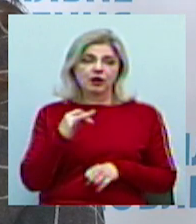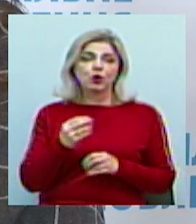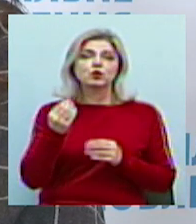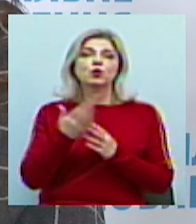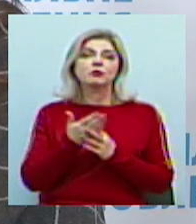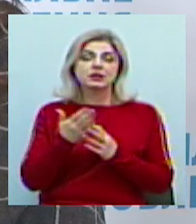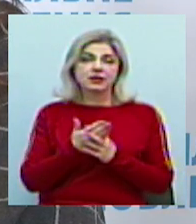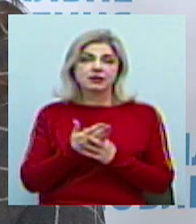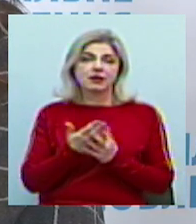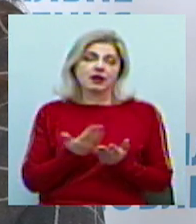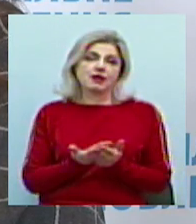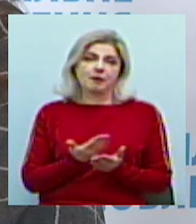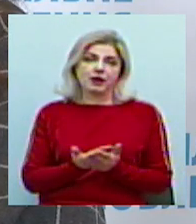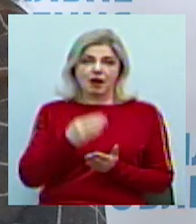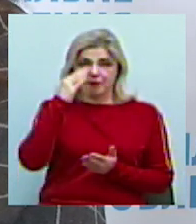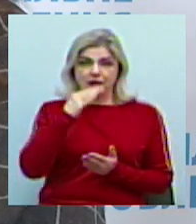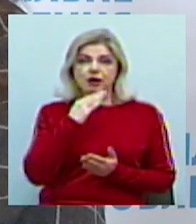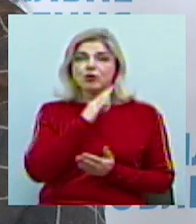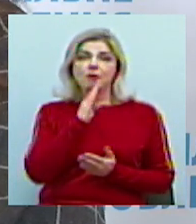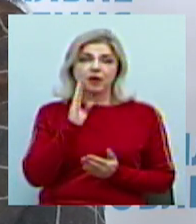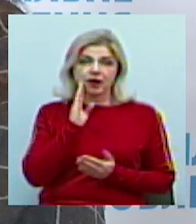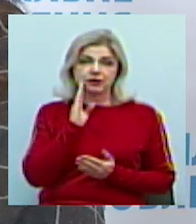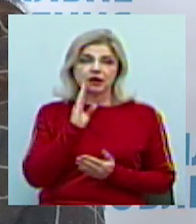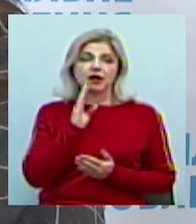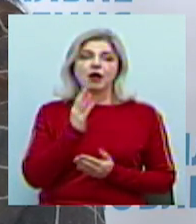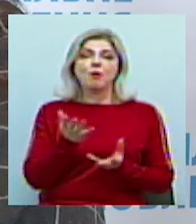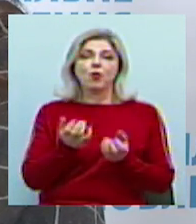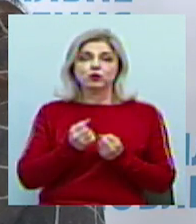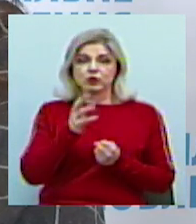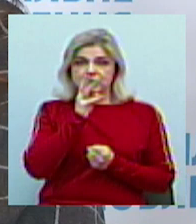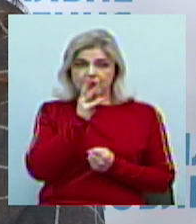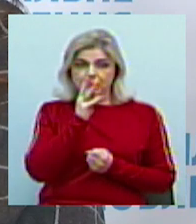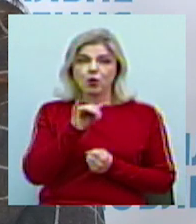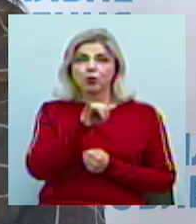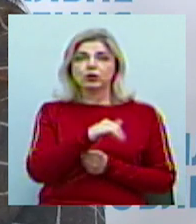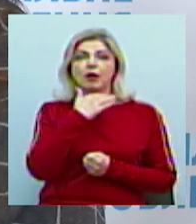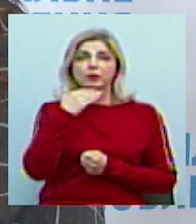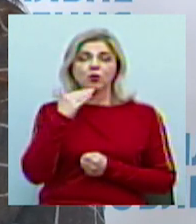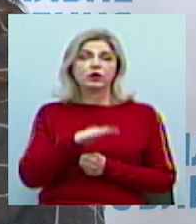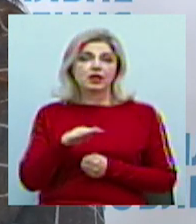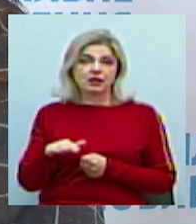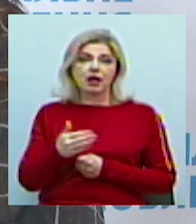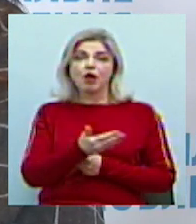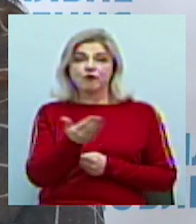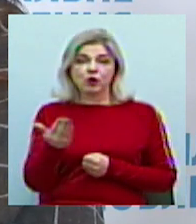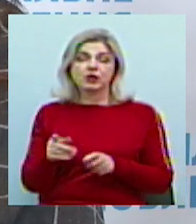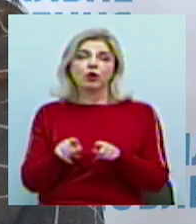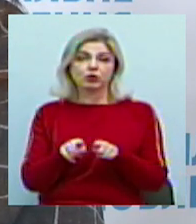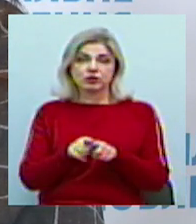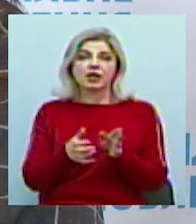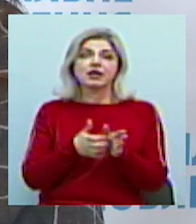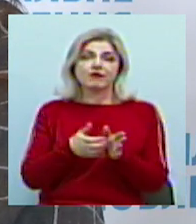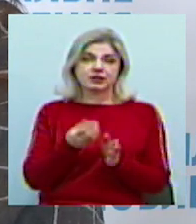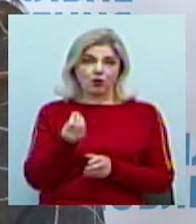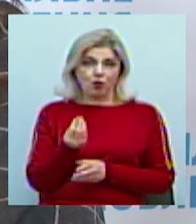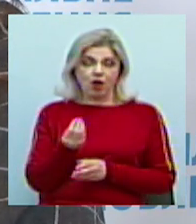яких є, наприклад, батько і мати, вони отримують заробітну плату, у них багато дітей, які так само на них не вистачає